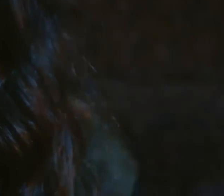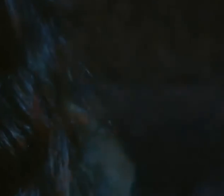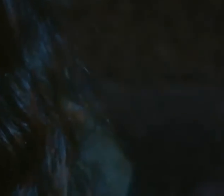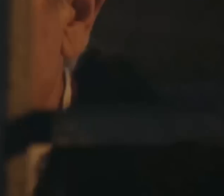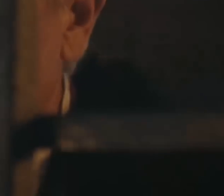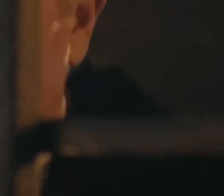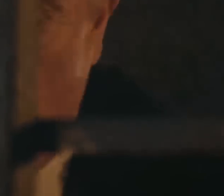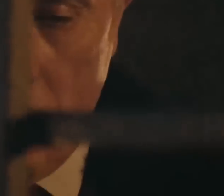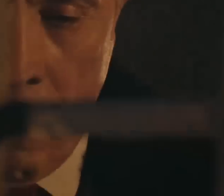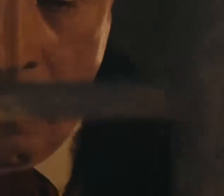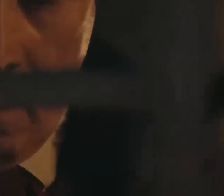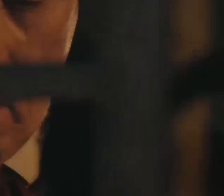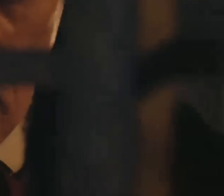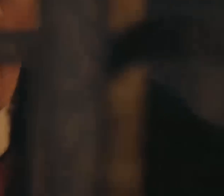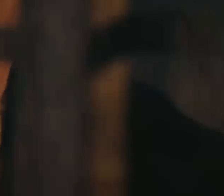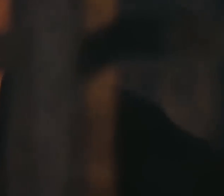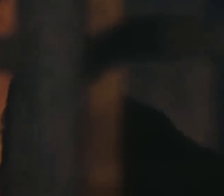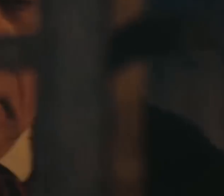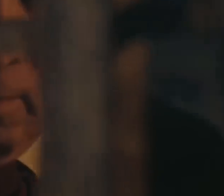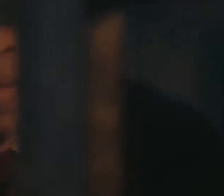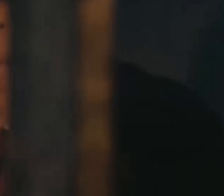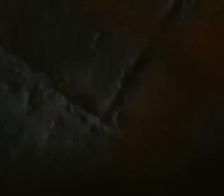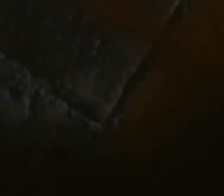sallıyor. Kilidi açan Yüce Efendi.